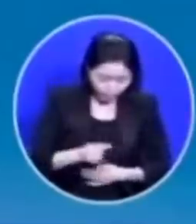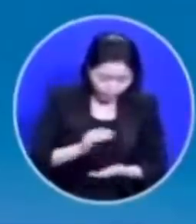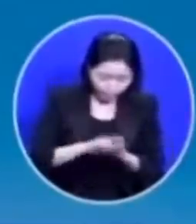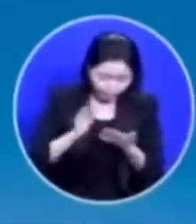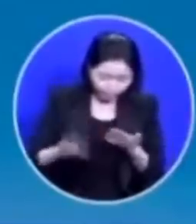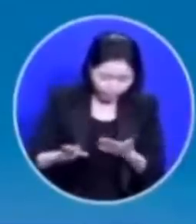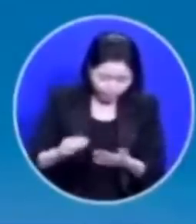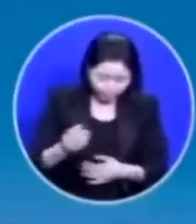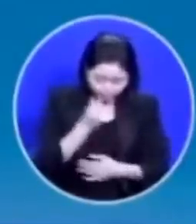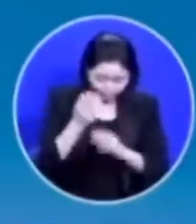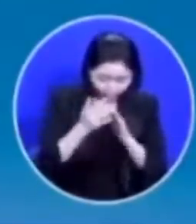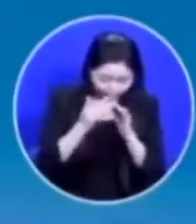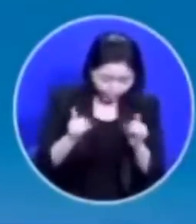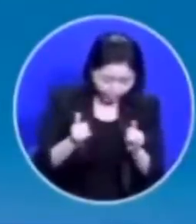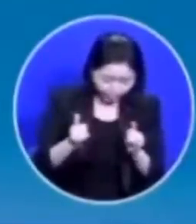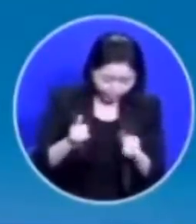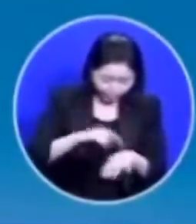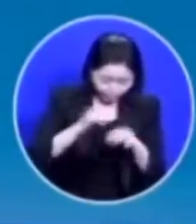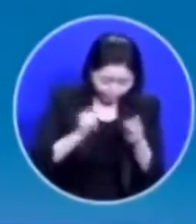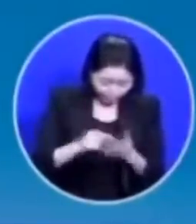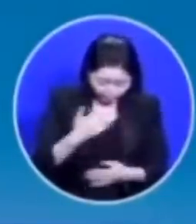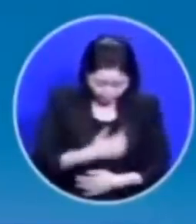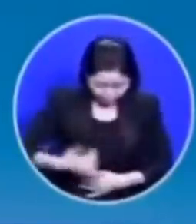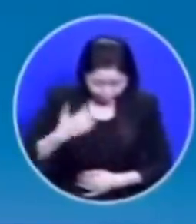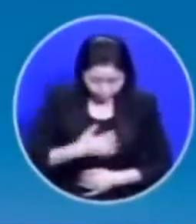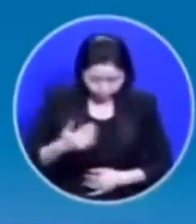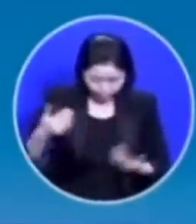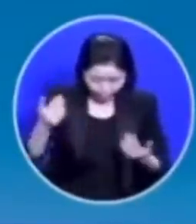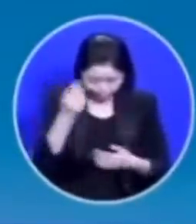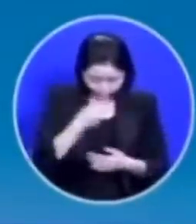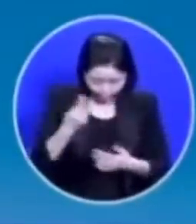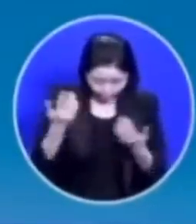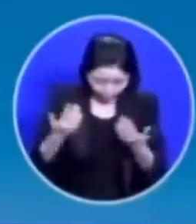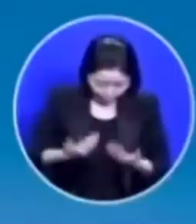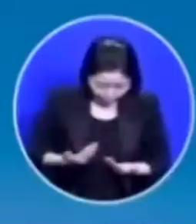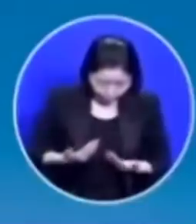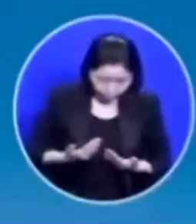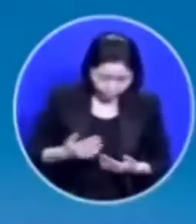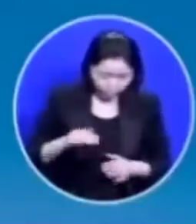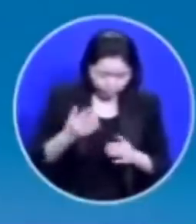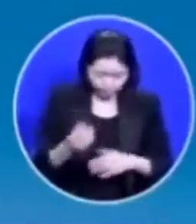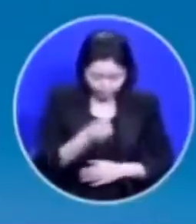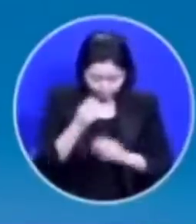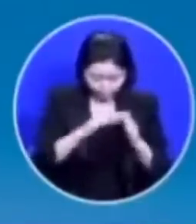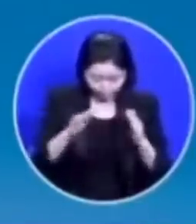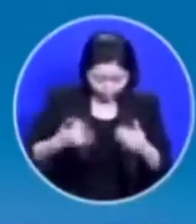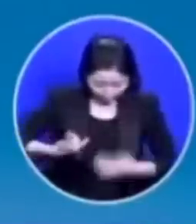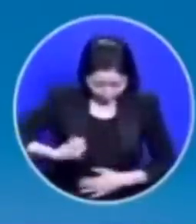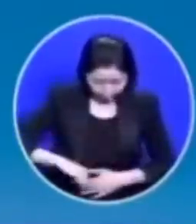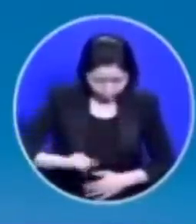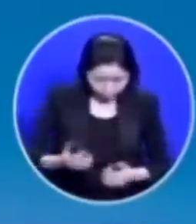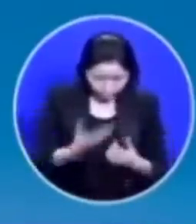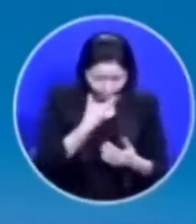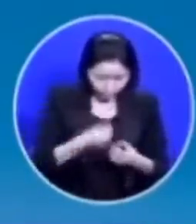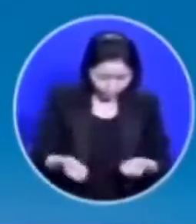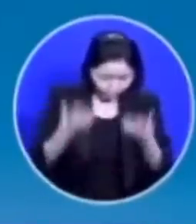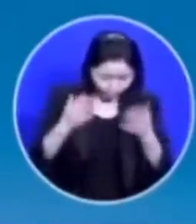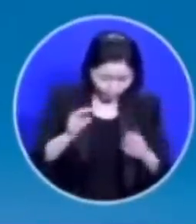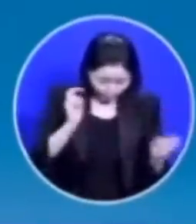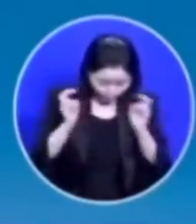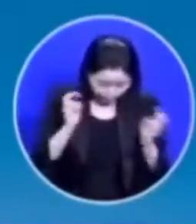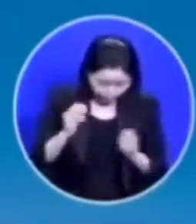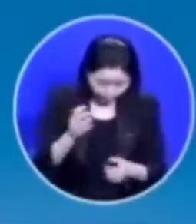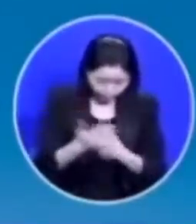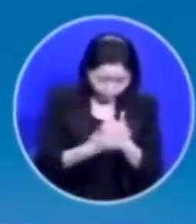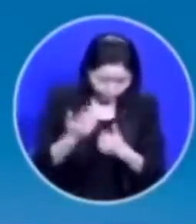성도들의 마음과 육신을 치료하시고 성도들의 가정과 자녀들을 축복하시고 성도들이 기업의 은혜를 더하여